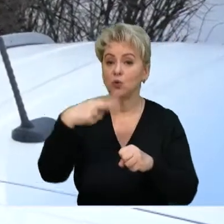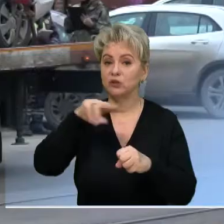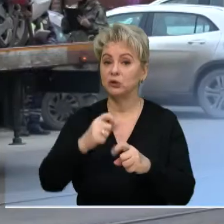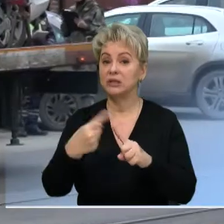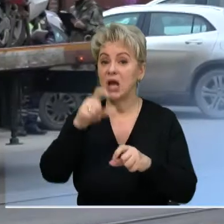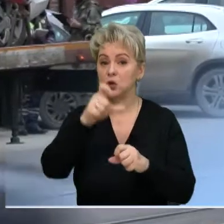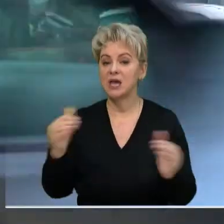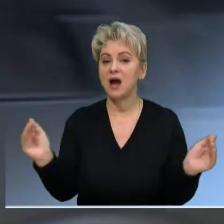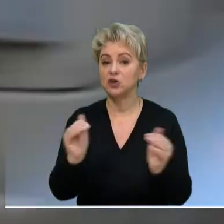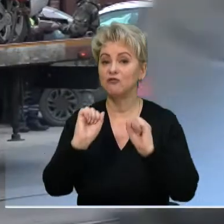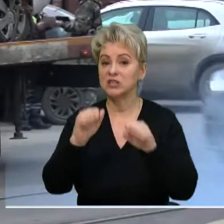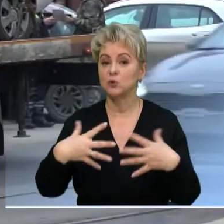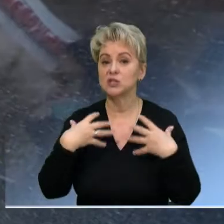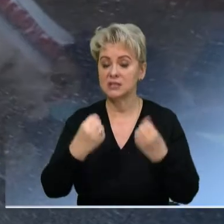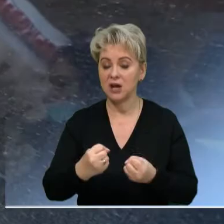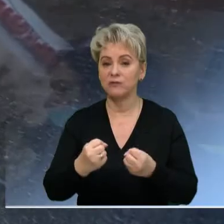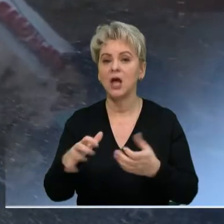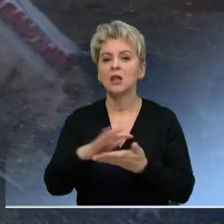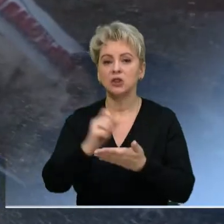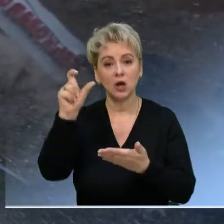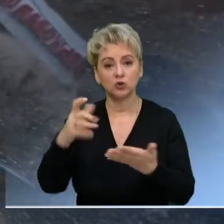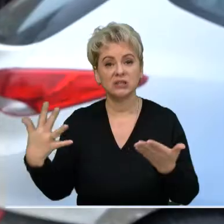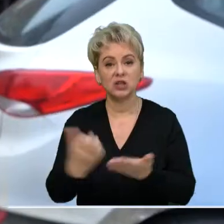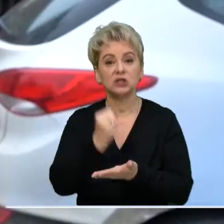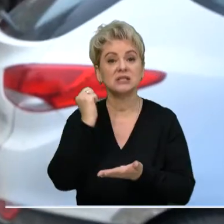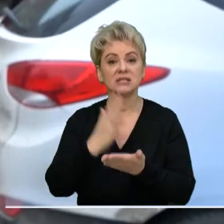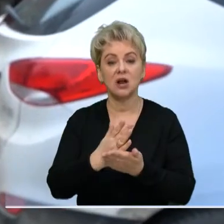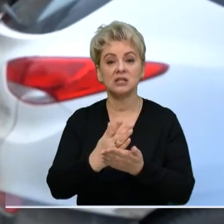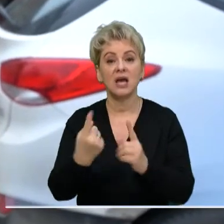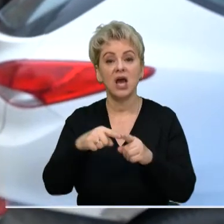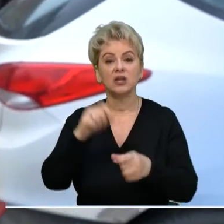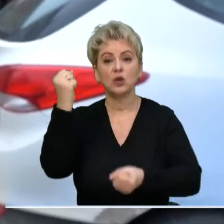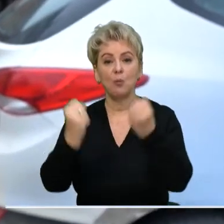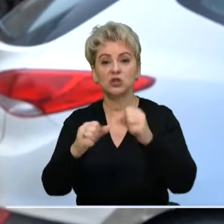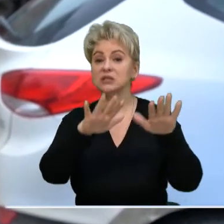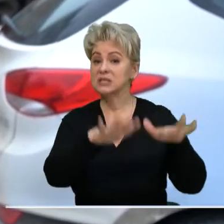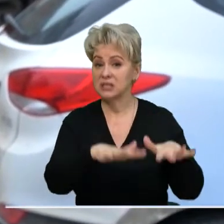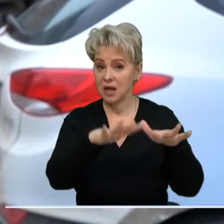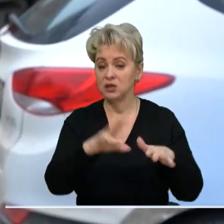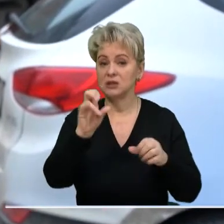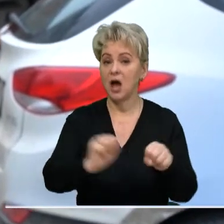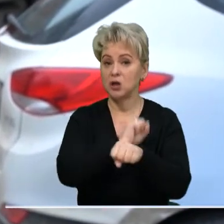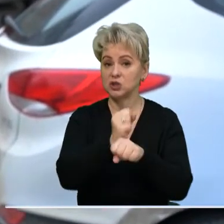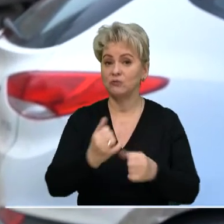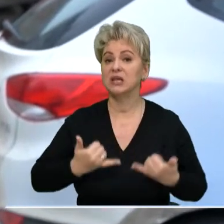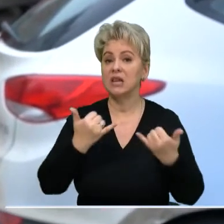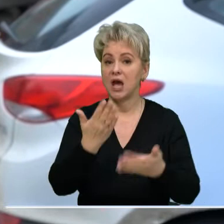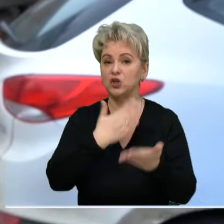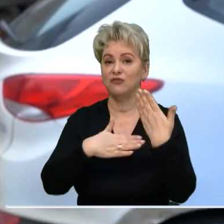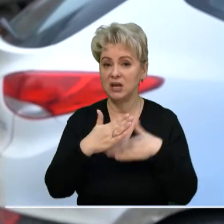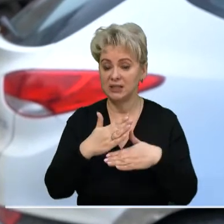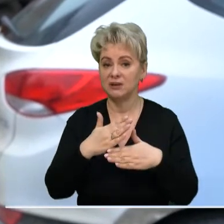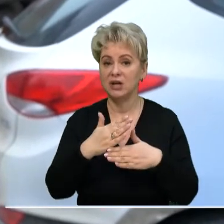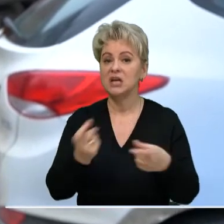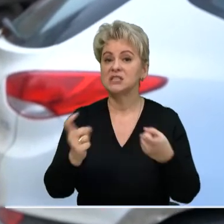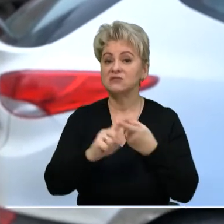для людей с ограниченными возможностями здоровья. Нарушителей нашли сразу. Данное транспортное средство стоит на парковке для инвалидов.